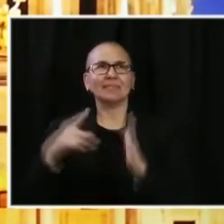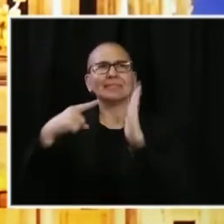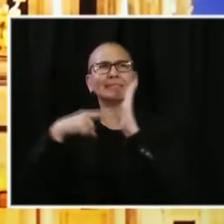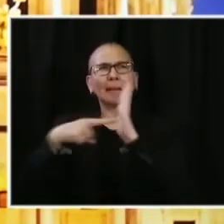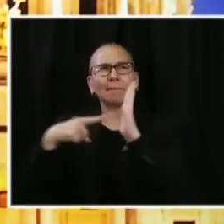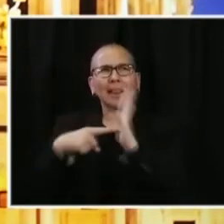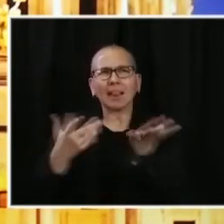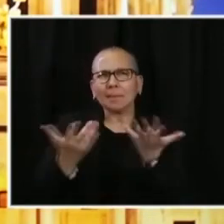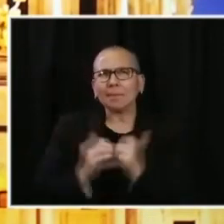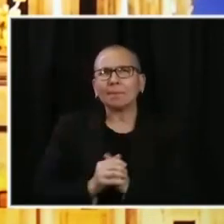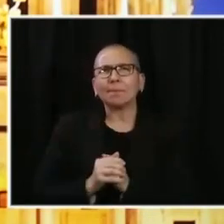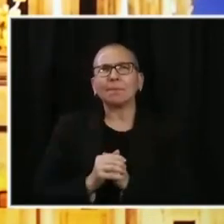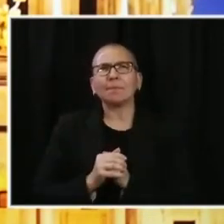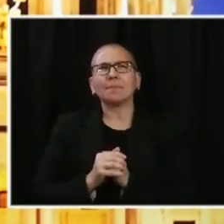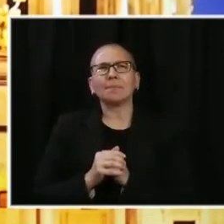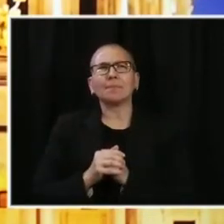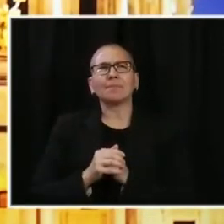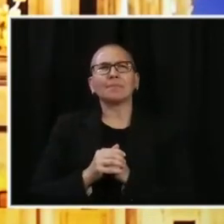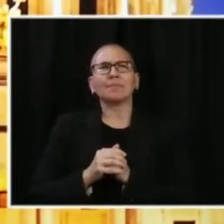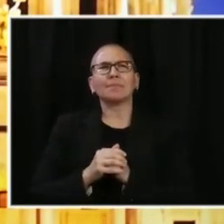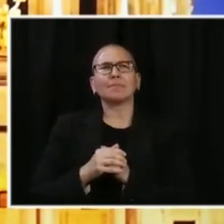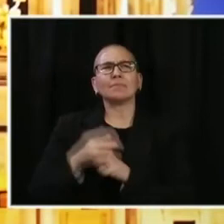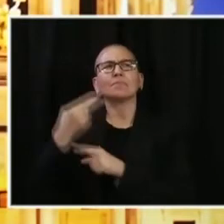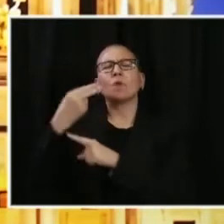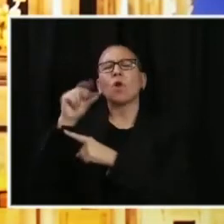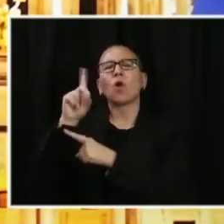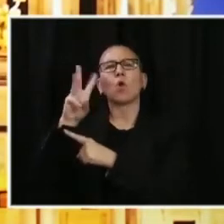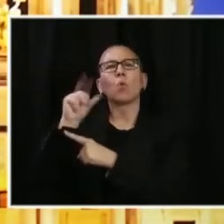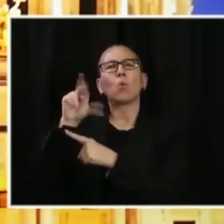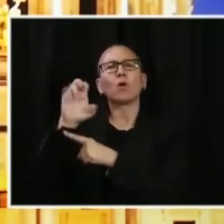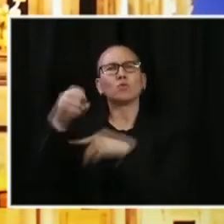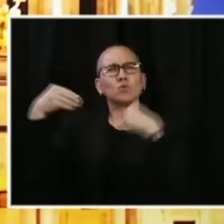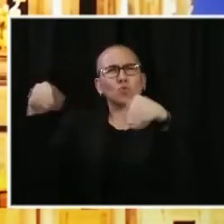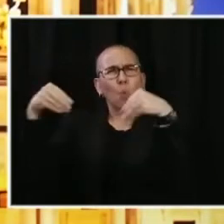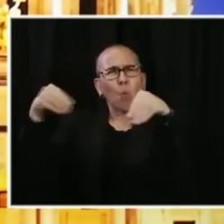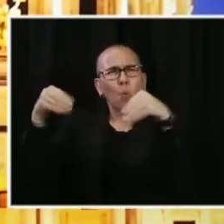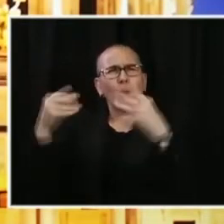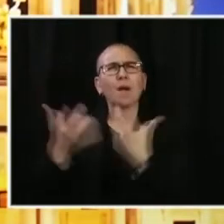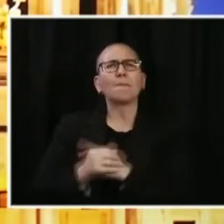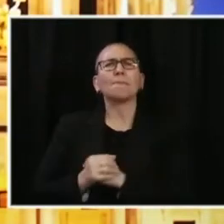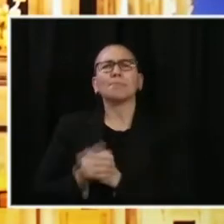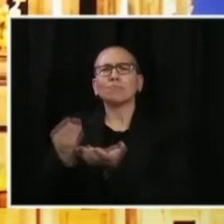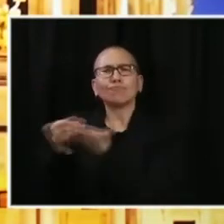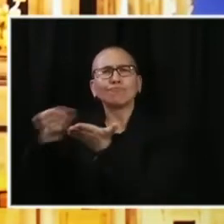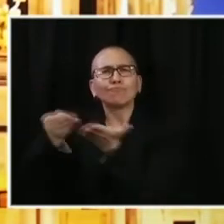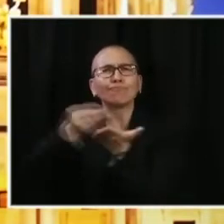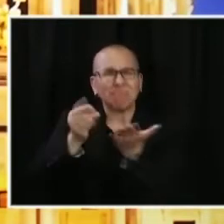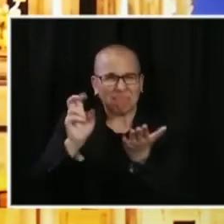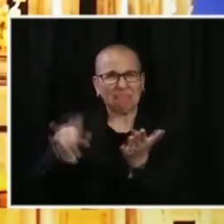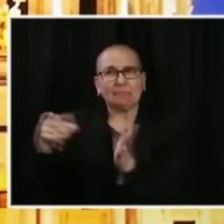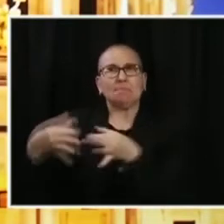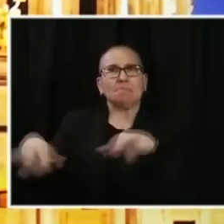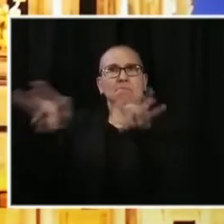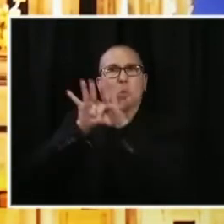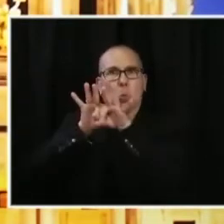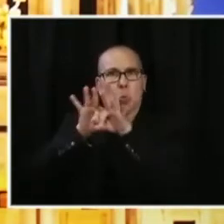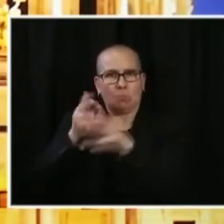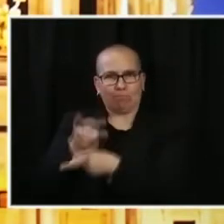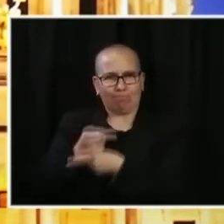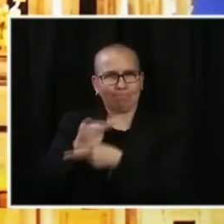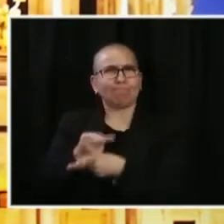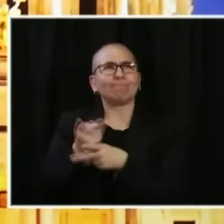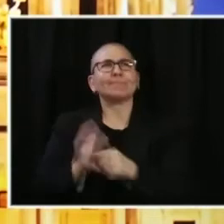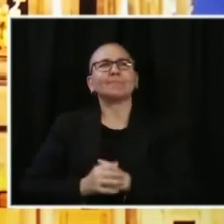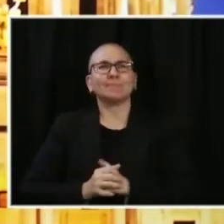tạo trong đi cả bị xả lý nên mình nhớ hỏi lúc ta làm mua khổng nên lòng luôn đại bộ chế mua hơn đó nó chị giờ nhà nó yêu